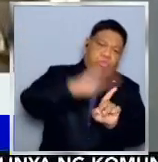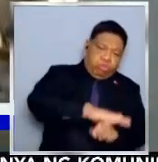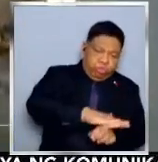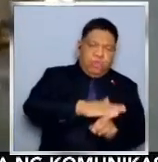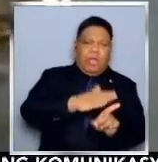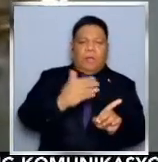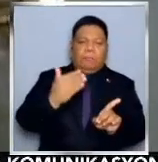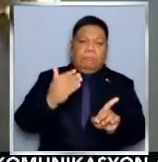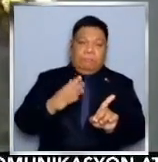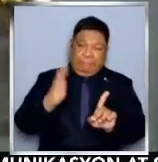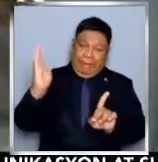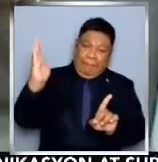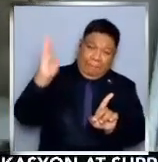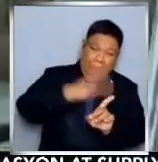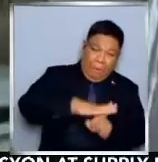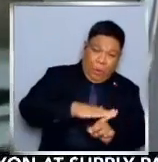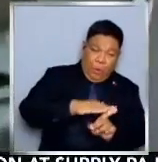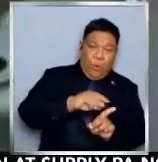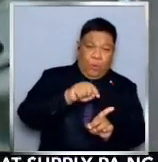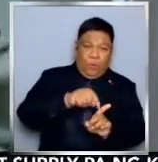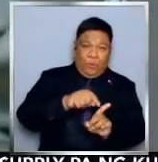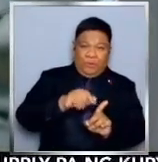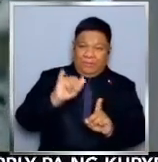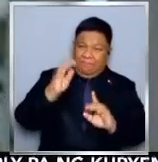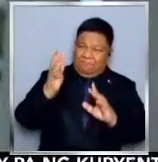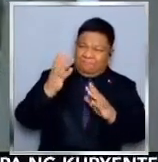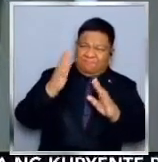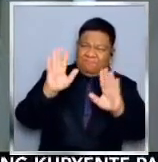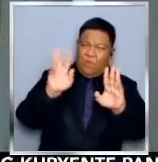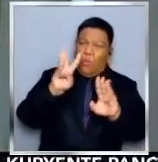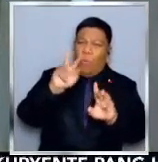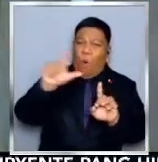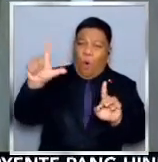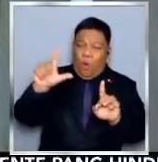kanyang piraso ng pader, ganito kalaki.